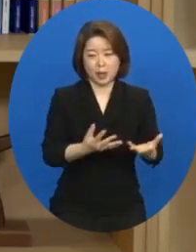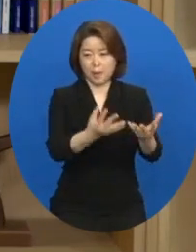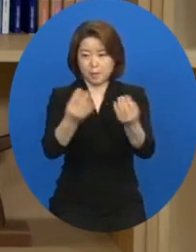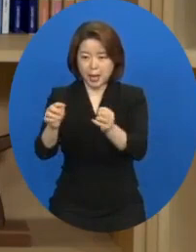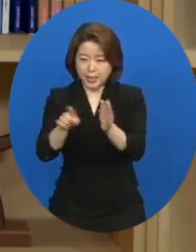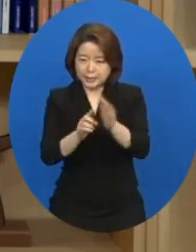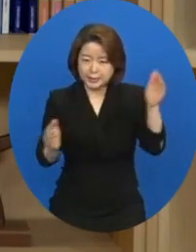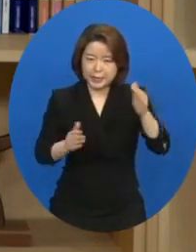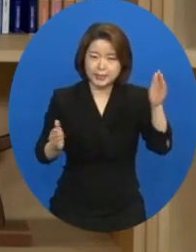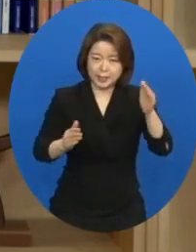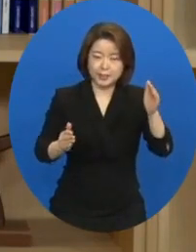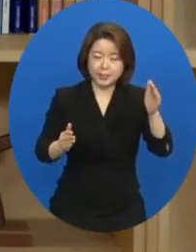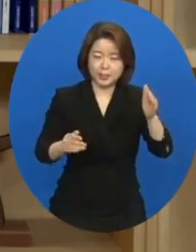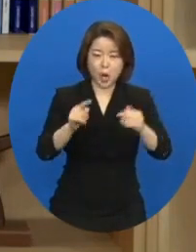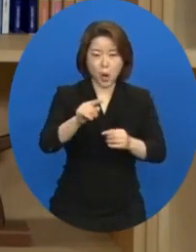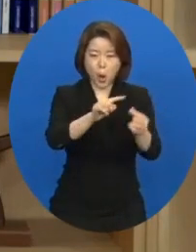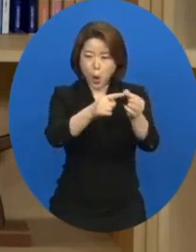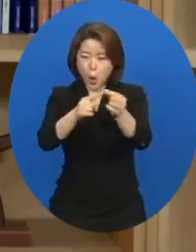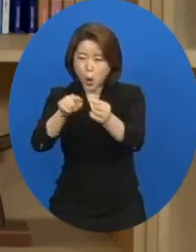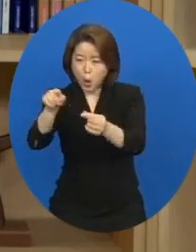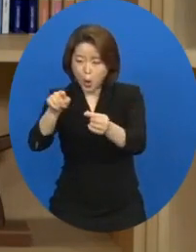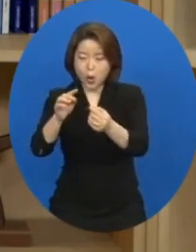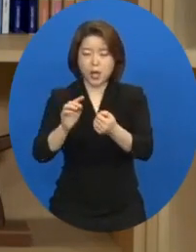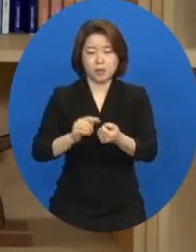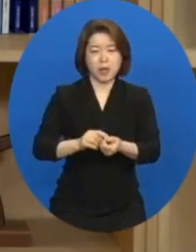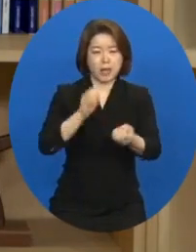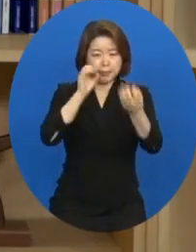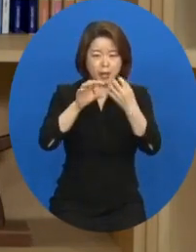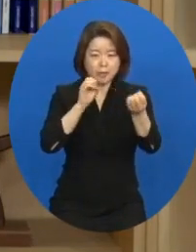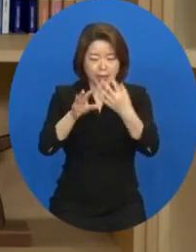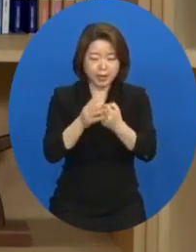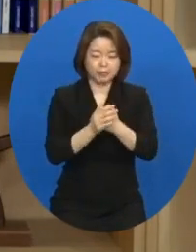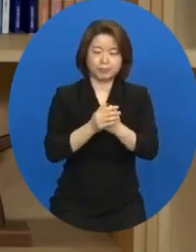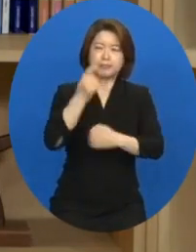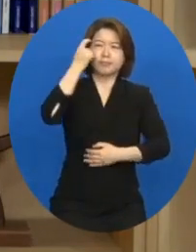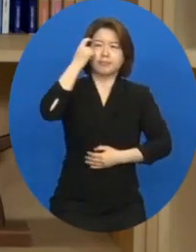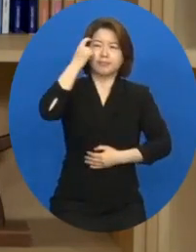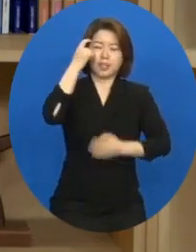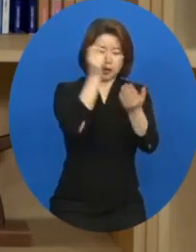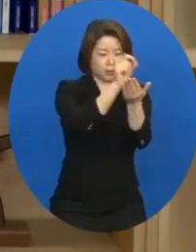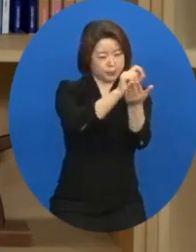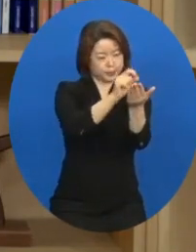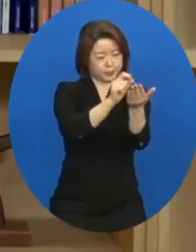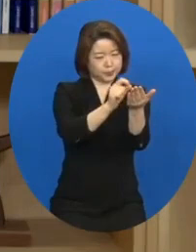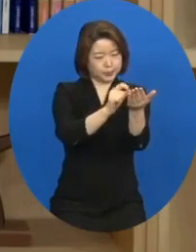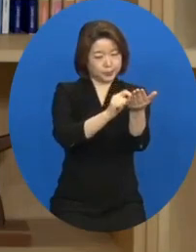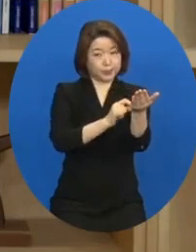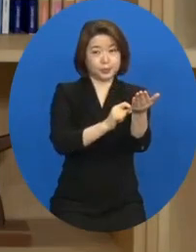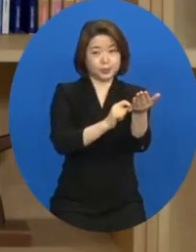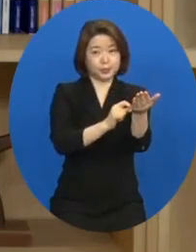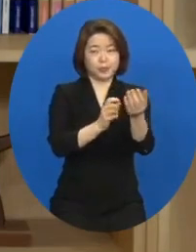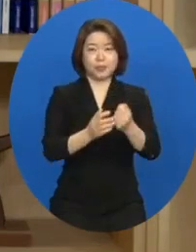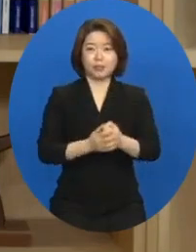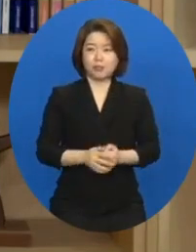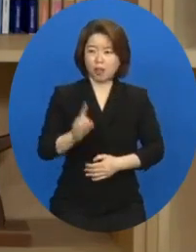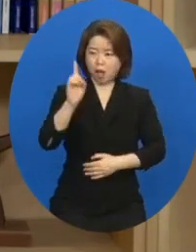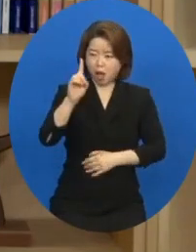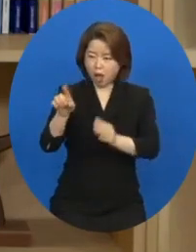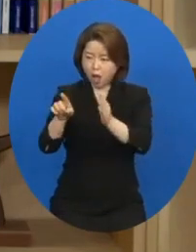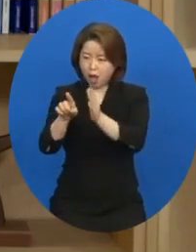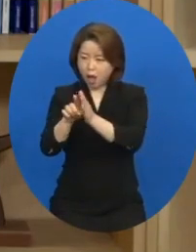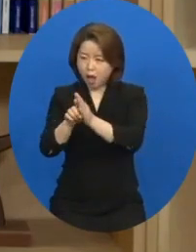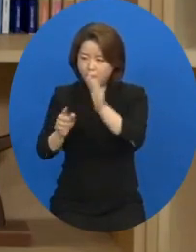쌤들이 그 질문에 대한 100 정답을 이렇게 찾아서 써 가는데 한신 학생